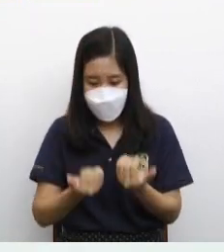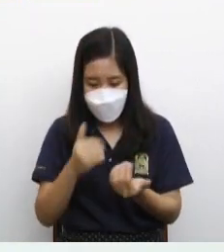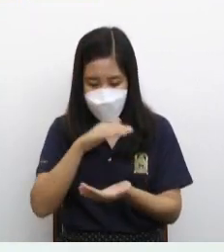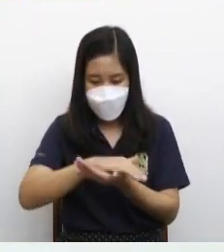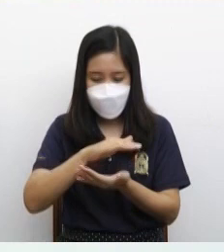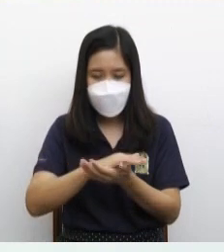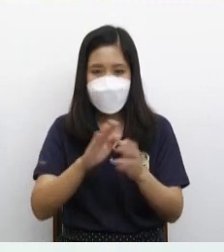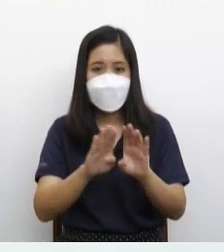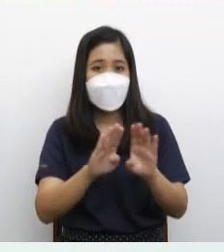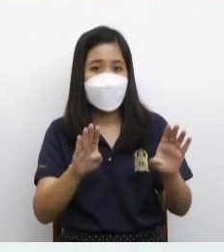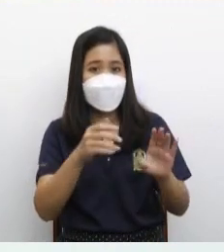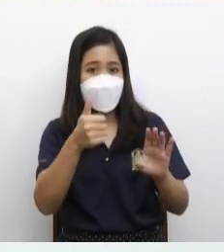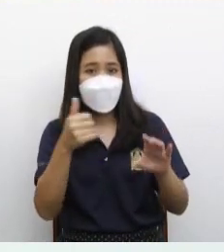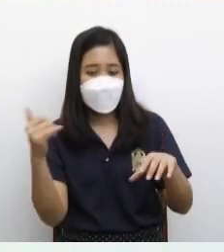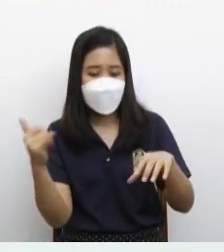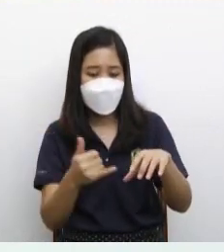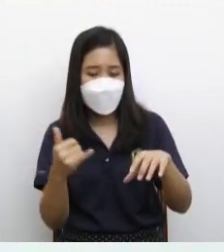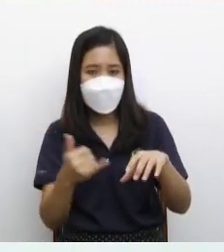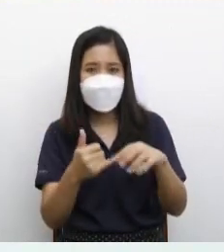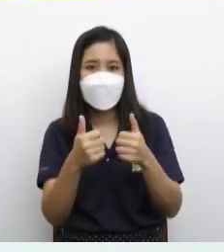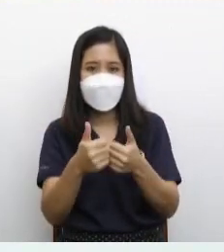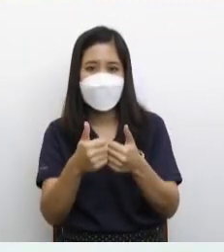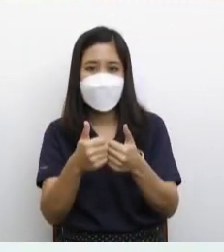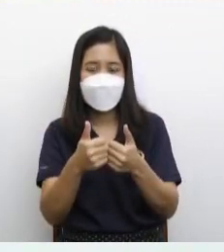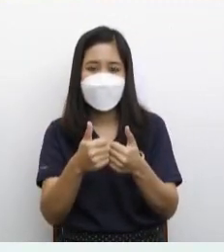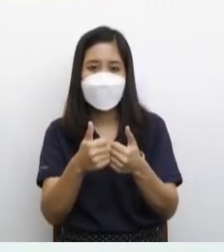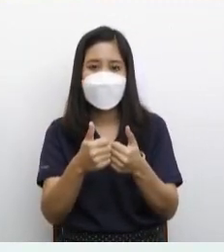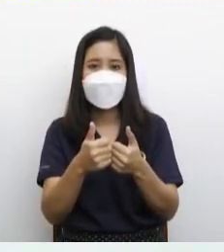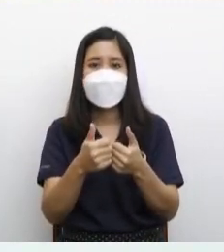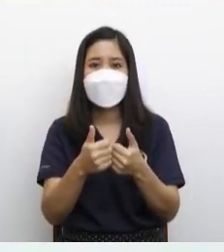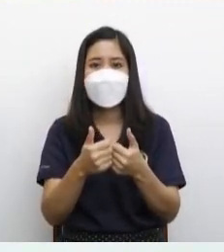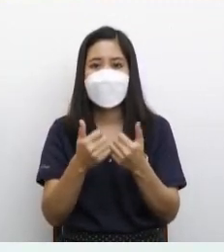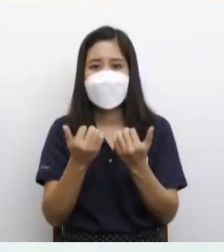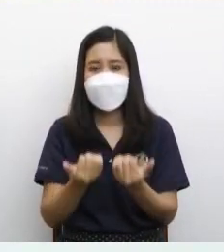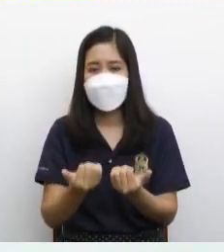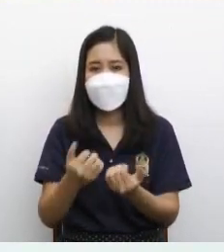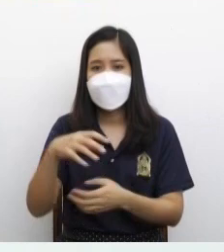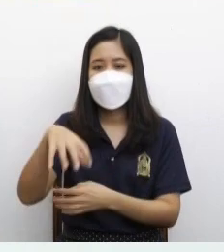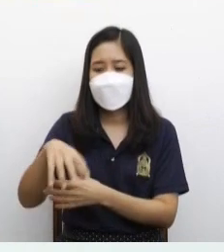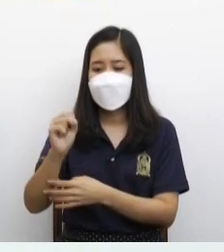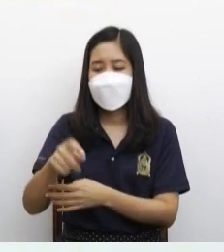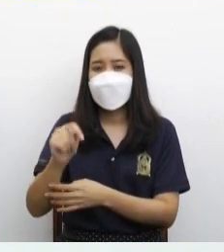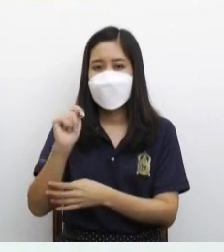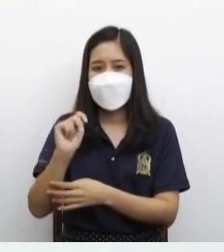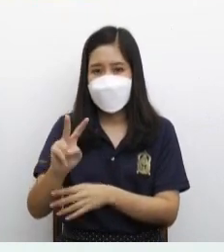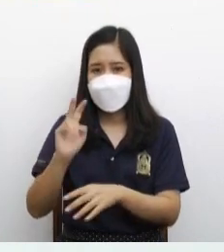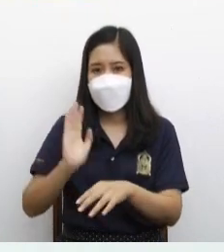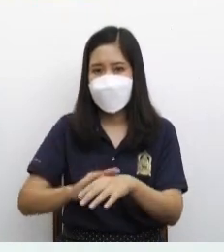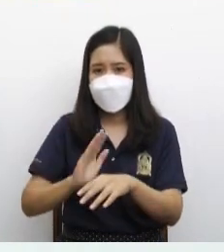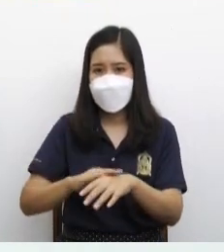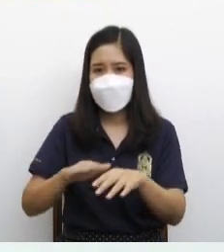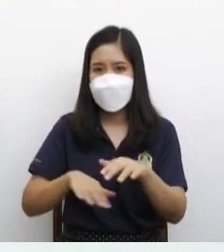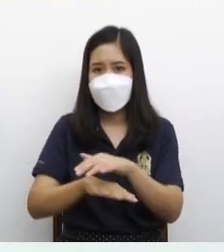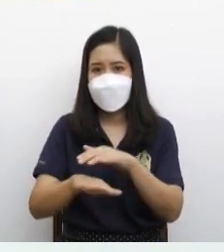เราควรมีจุดเน้นขั้นต่ำพื้นฐานอะไรบ้างนะฮะทางสพฐกันลิ้นย้ำถึงเรื่องพื้นฐานสำหรับ